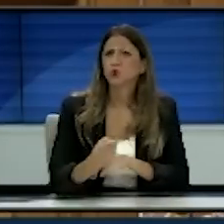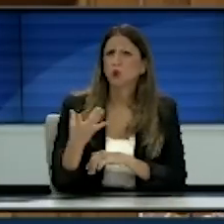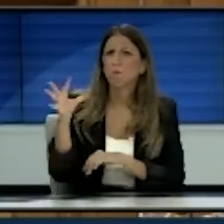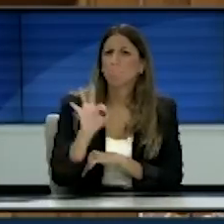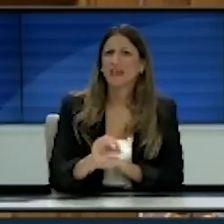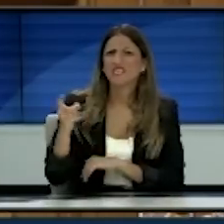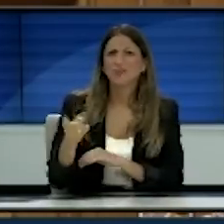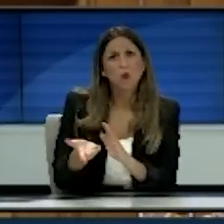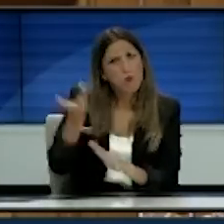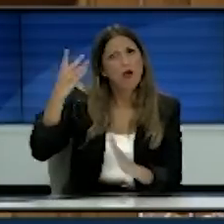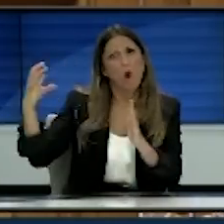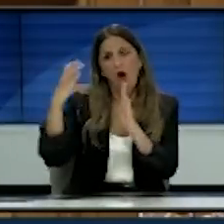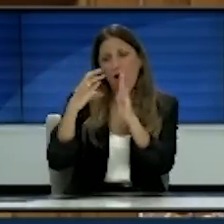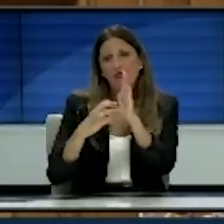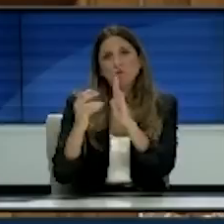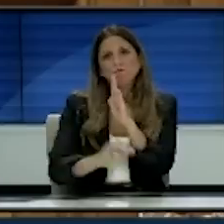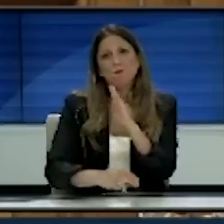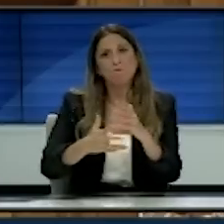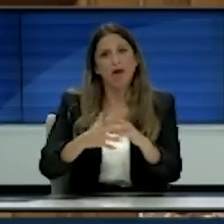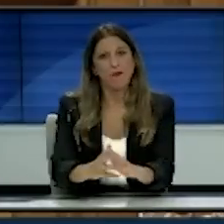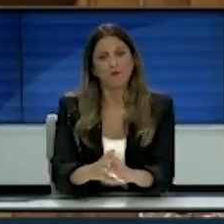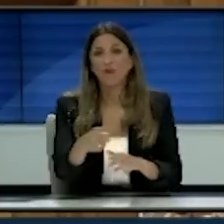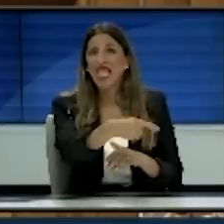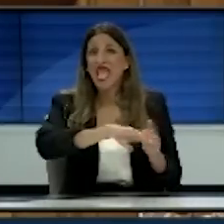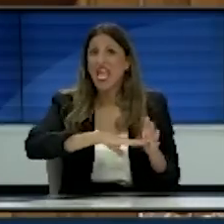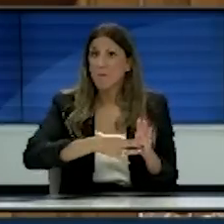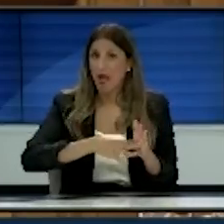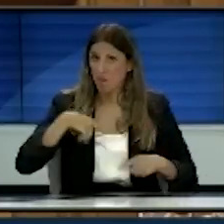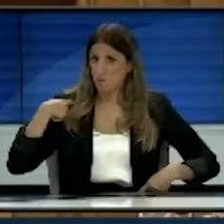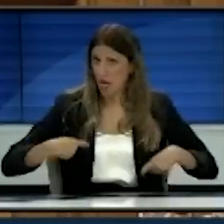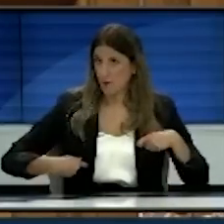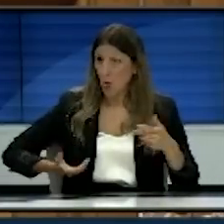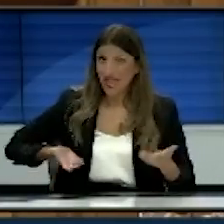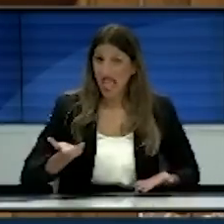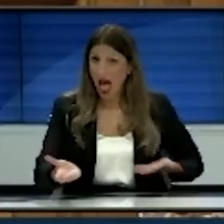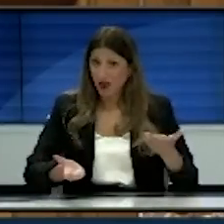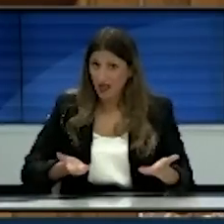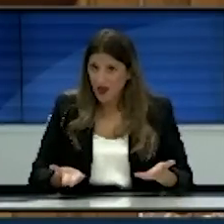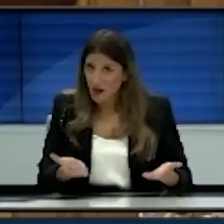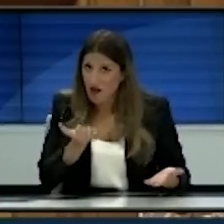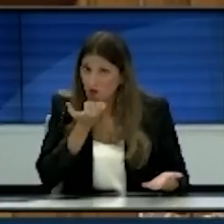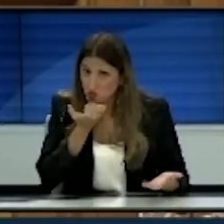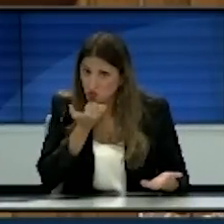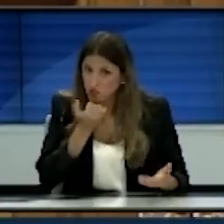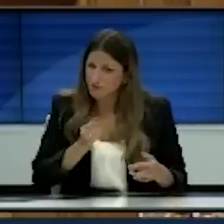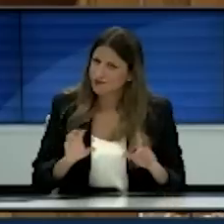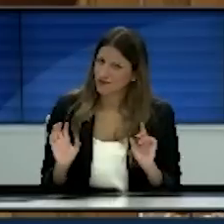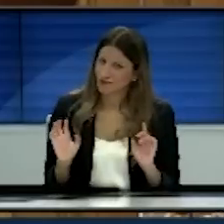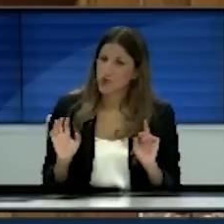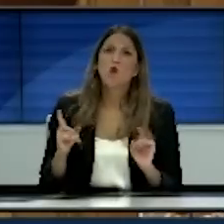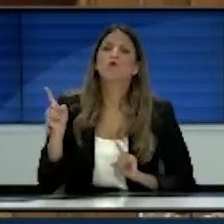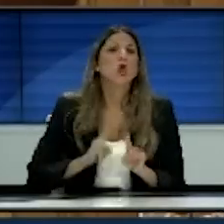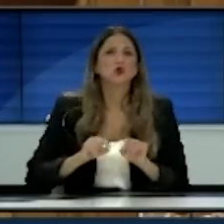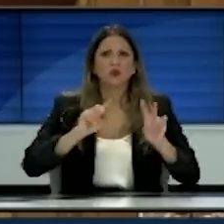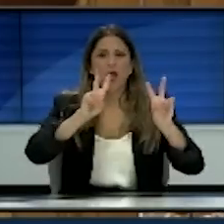οι καταγγελίες των εργαζομένων είναι υπερβολές και δεν γίνονται, γιατί θα σας απαντήσουμε ποιος θα το